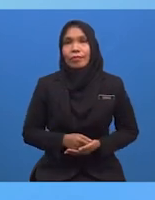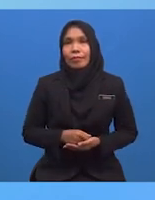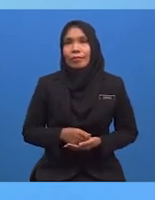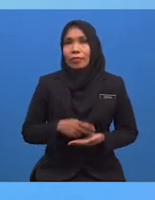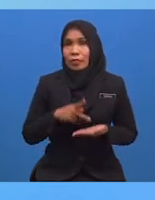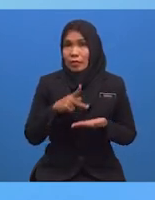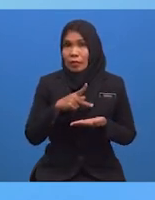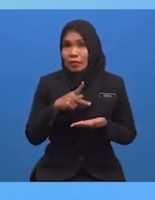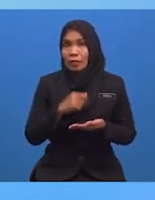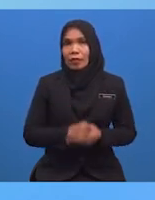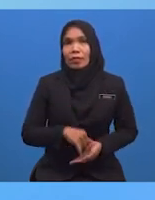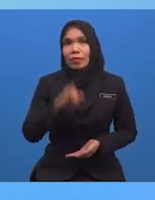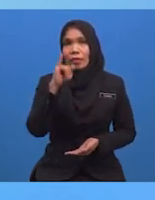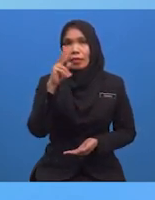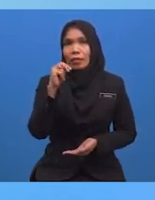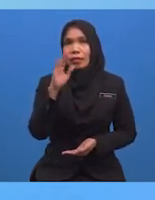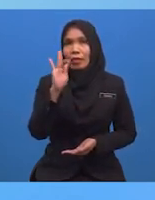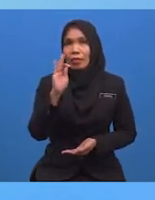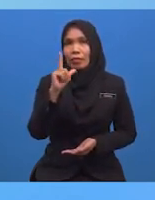inflasi. Ketiga,